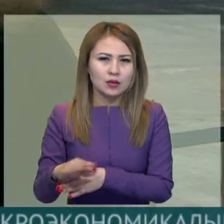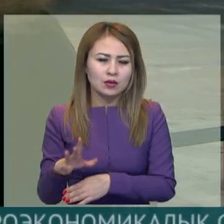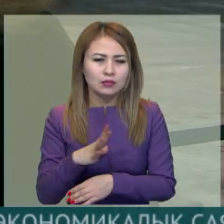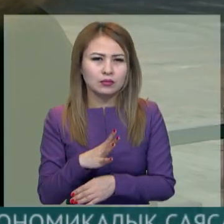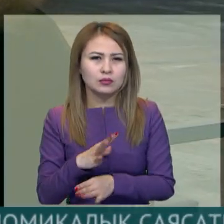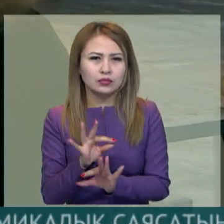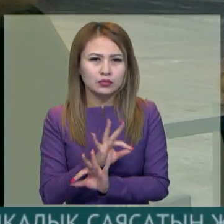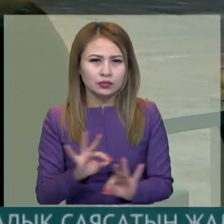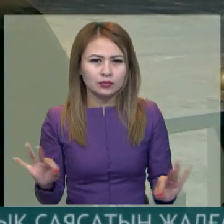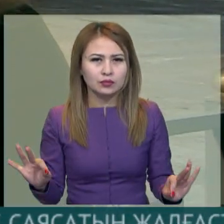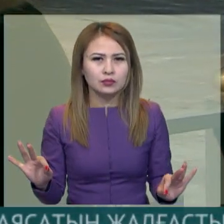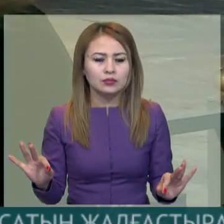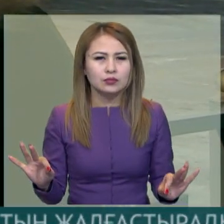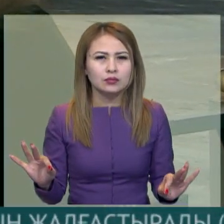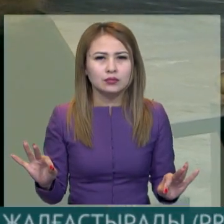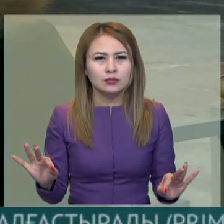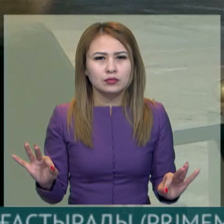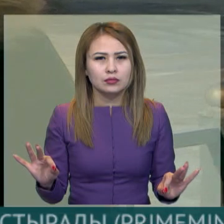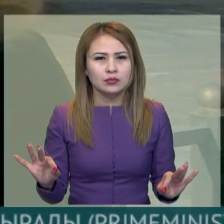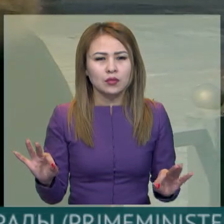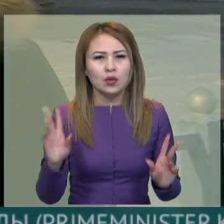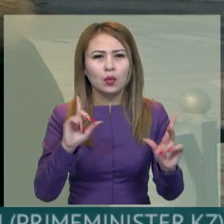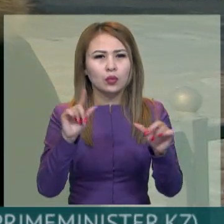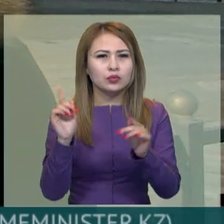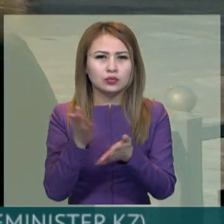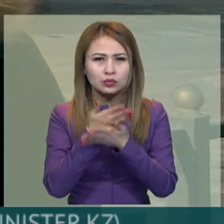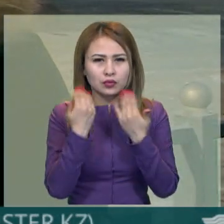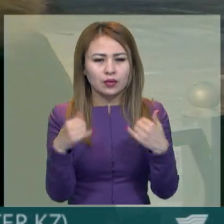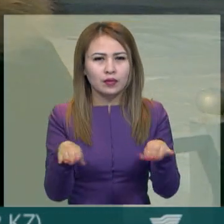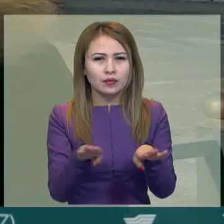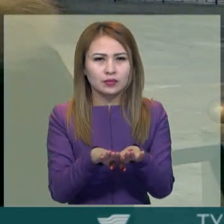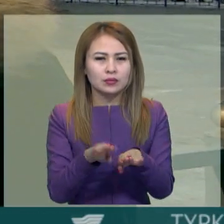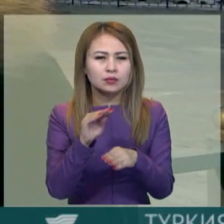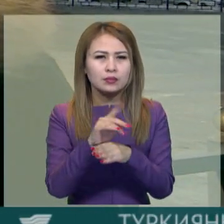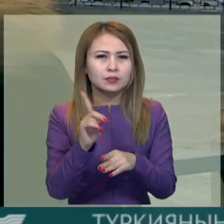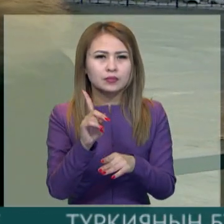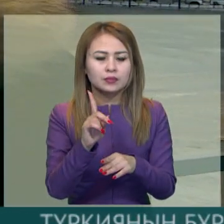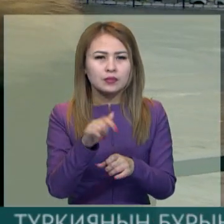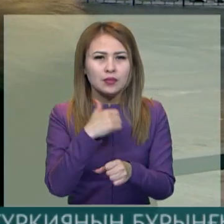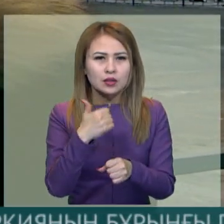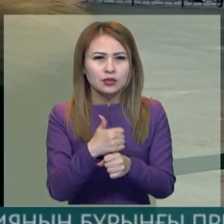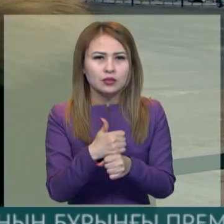ойлаймын. Ол кісі енді ешқайда кеткен жоқ. Қауіпсіздік кеңесінің басшысы.